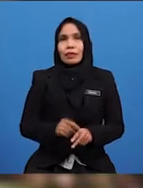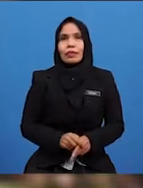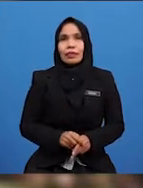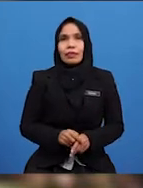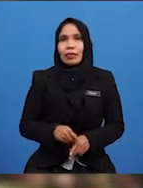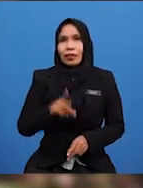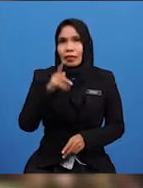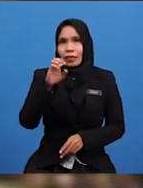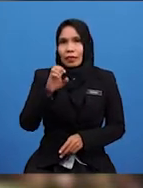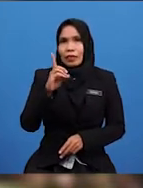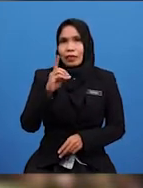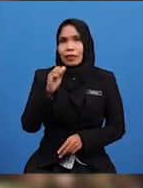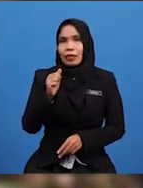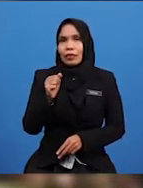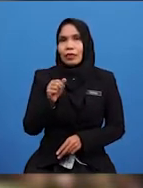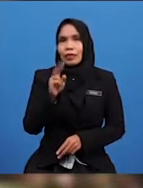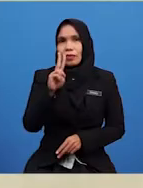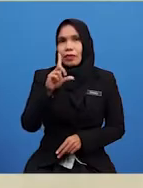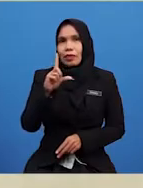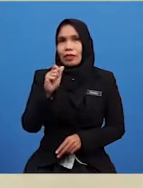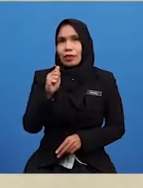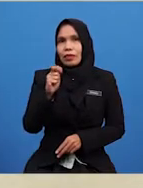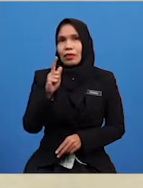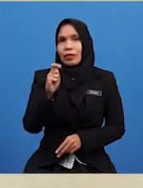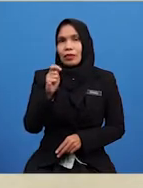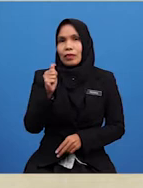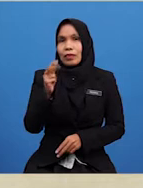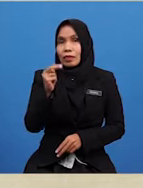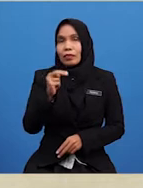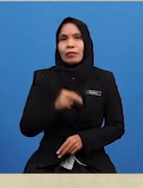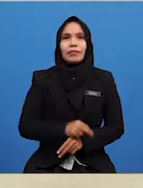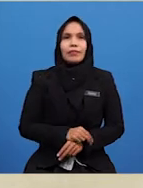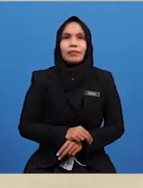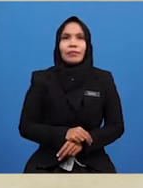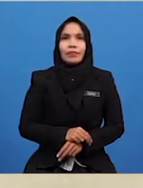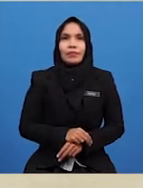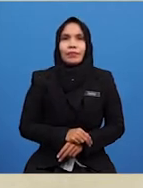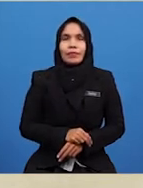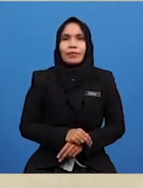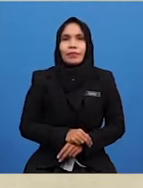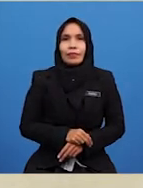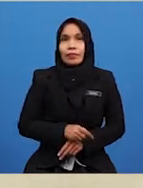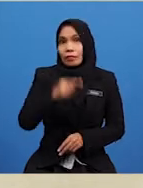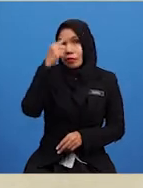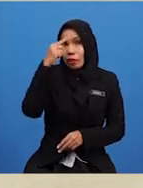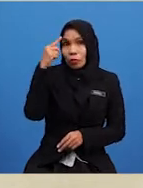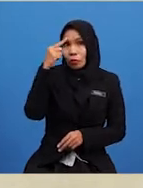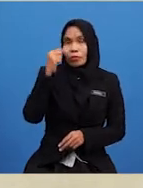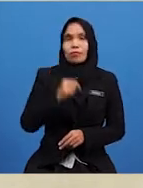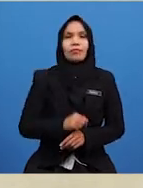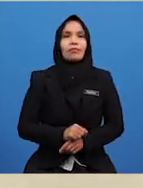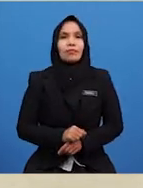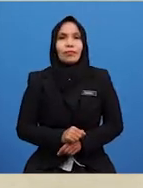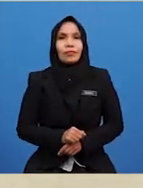kedaulatannya. Murid-murid, tahukah anda, Kesultanan Melayu Melaka juga menjalinkan hubungan dengan Ryukyu yang